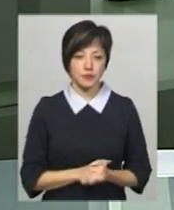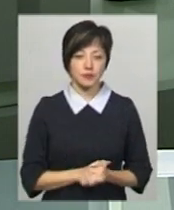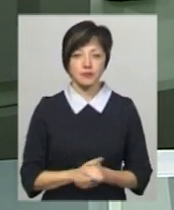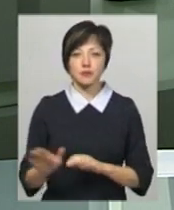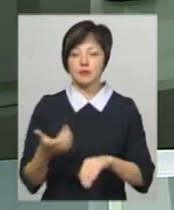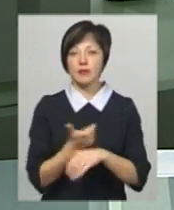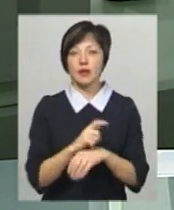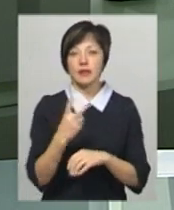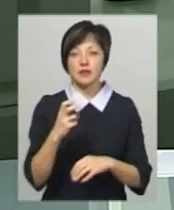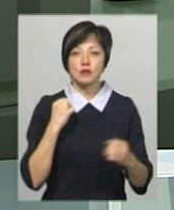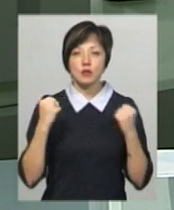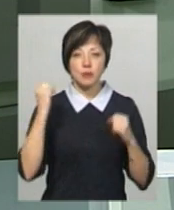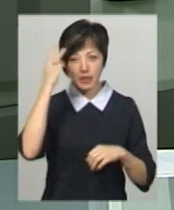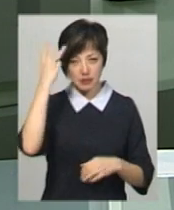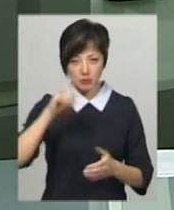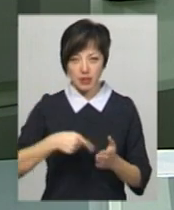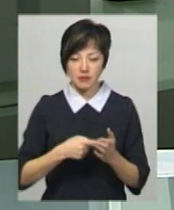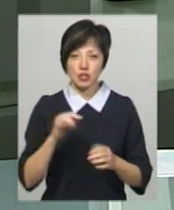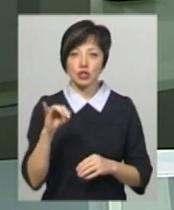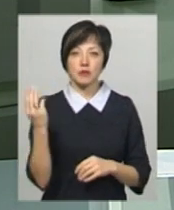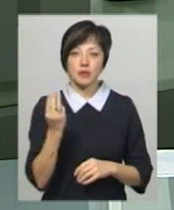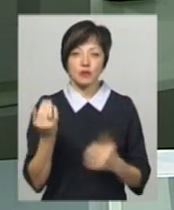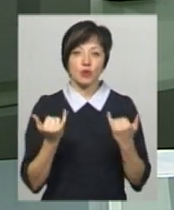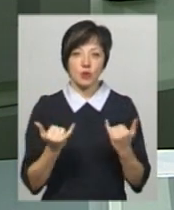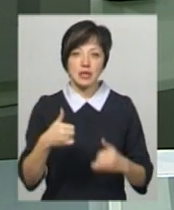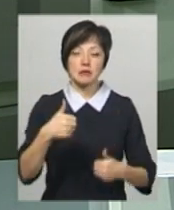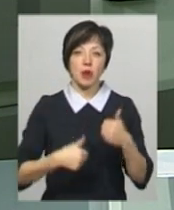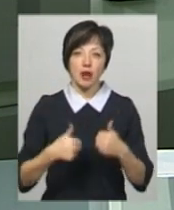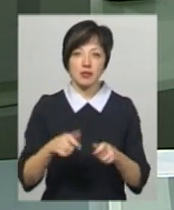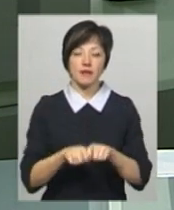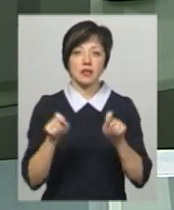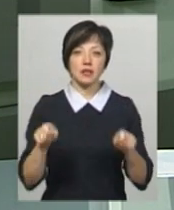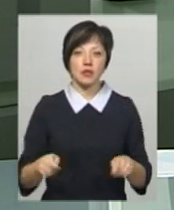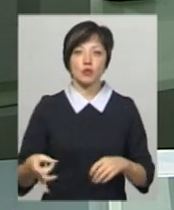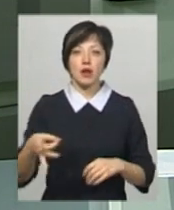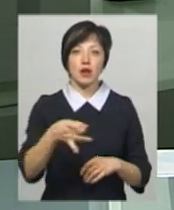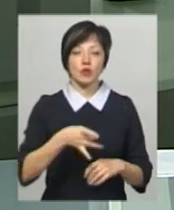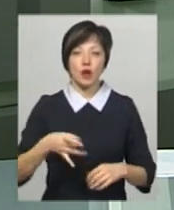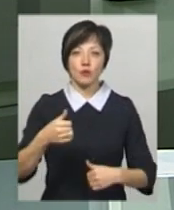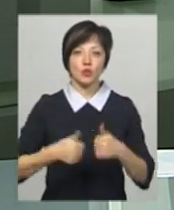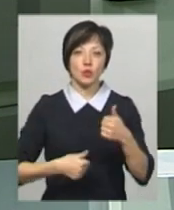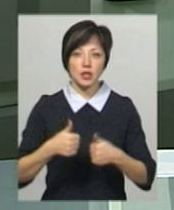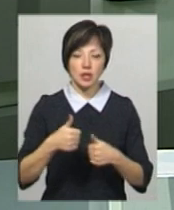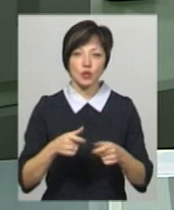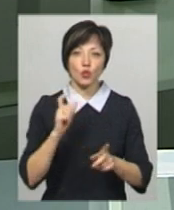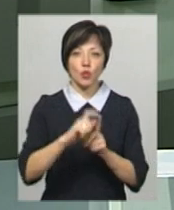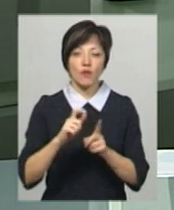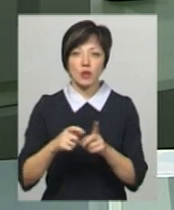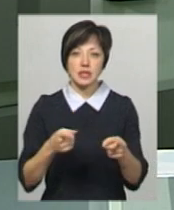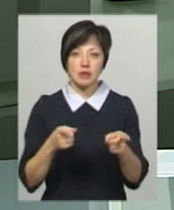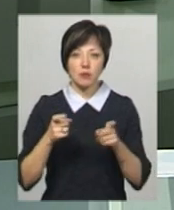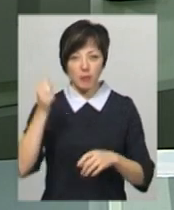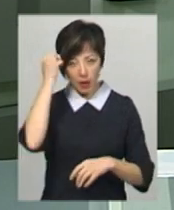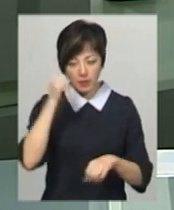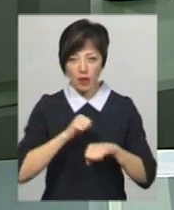Понад 200 спортсменів з Хмельницького та Шепетівки сьогодні змагаються на відкритому регіональному турнірі з кульової стрільби